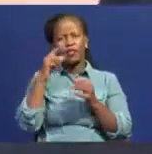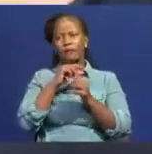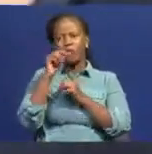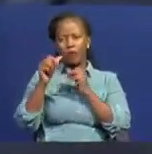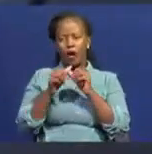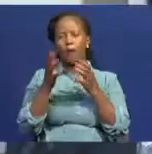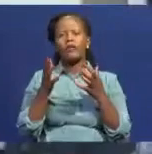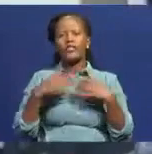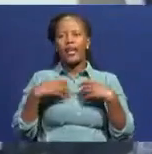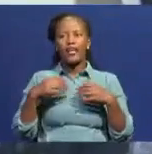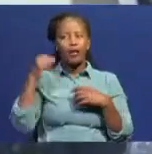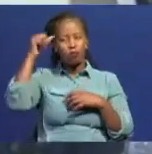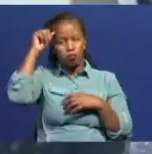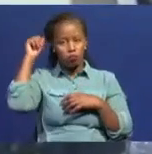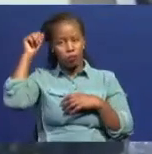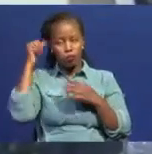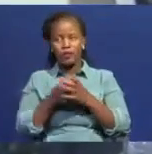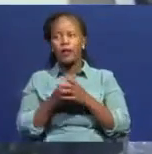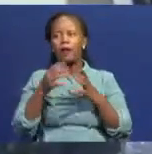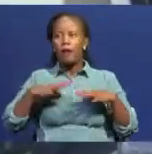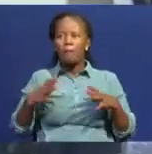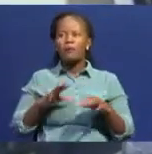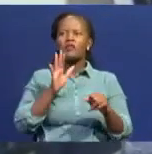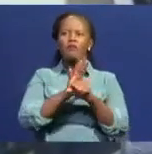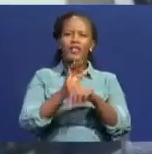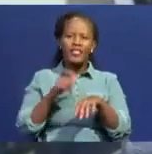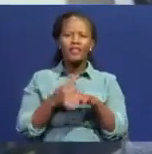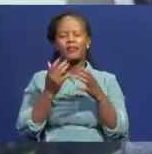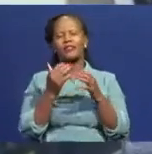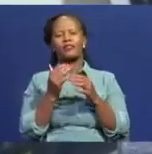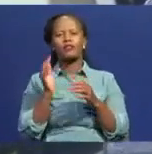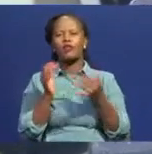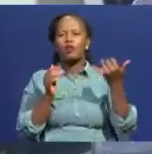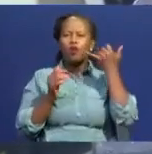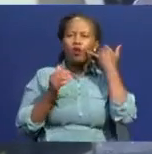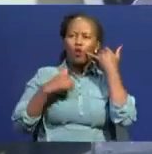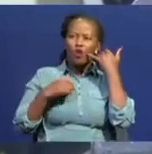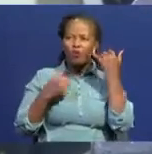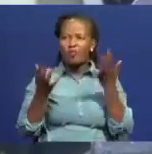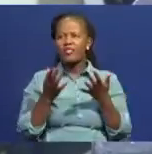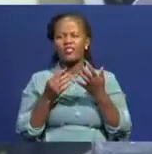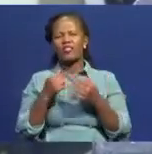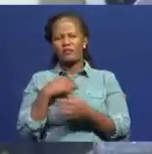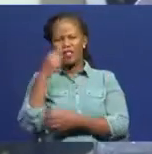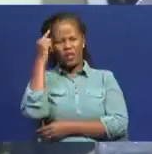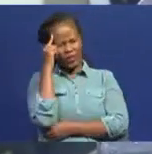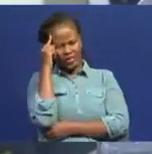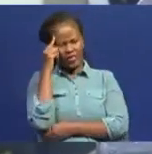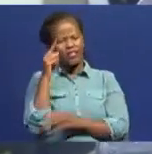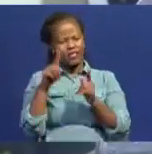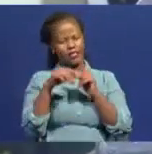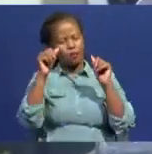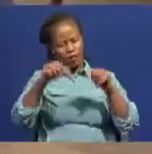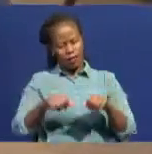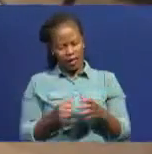pia. Sometimes au ma barbers walikuwa naniita na washare customers na washika mashini. Nasema hey, kitu sinaweza hata mimi